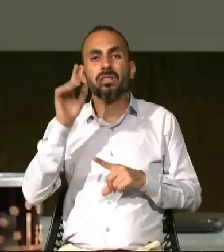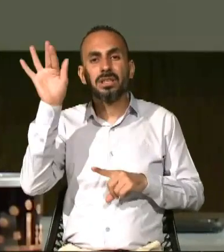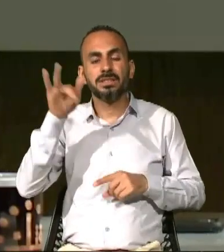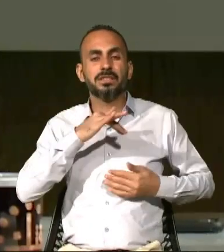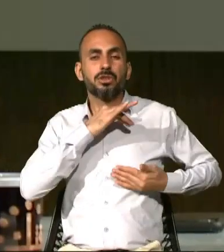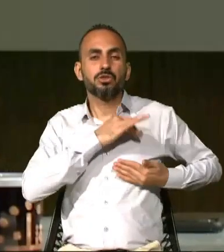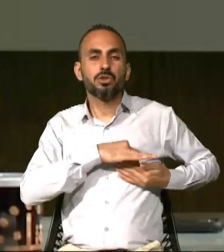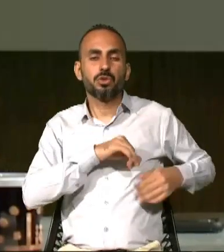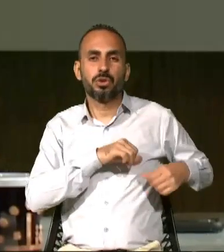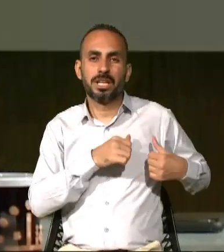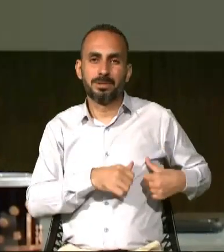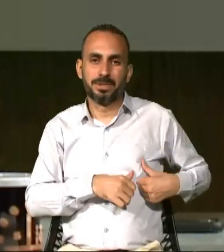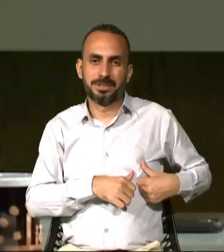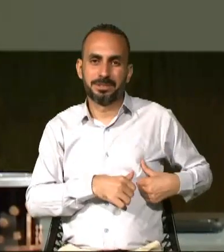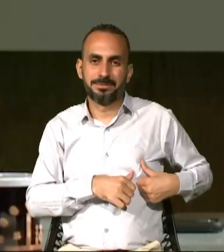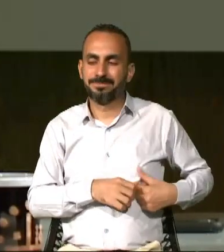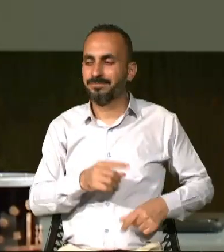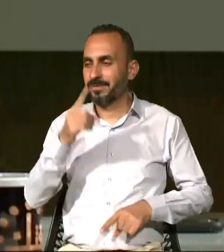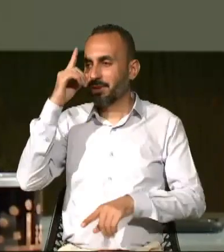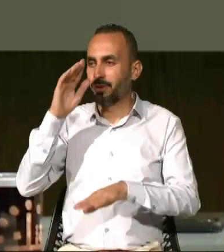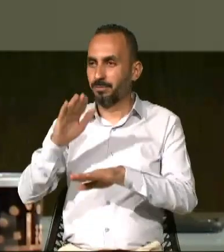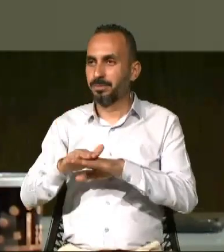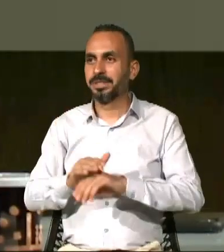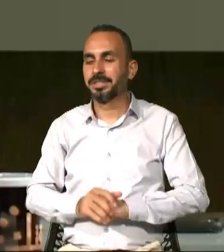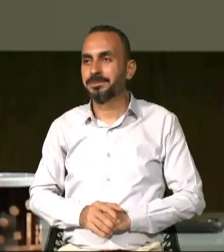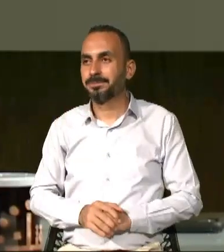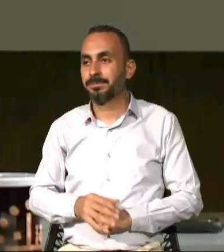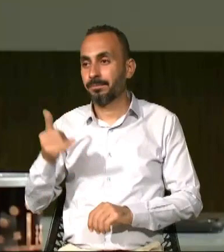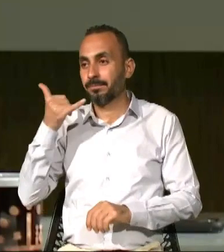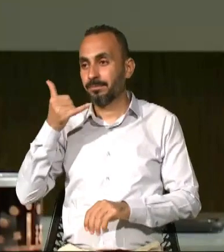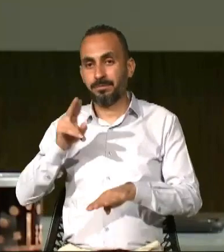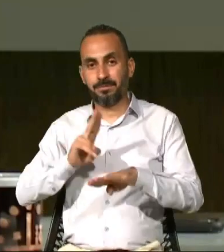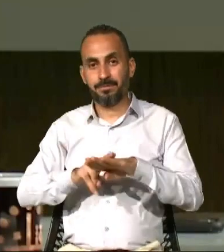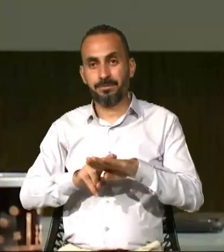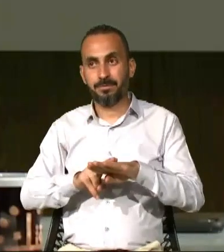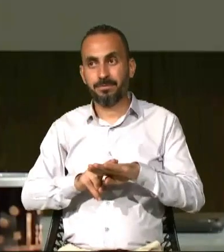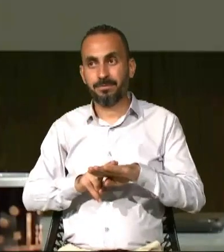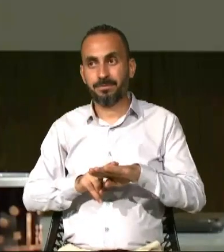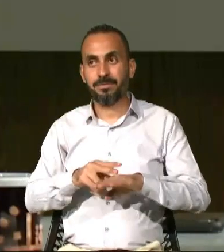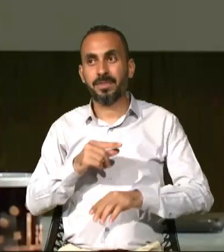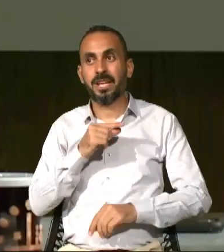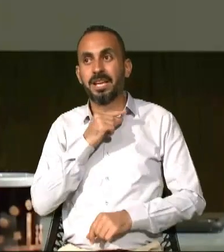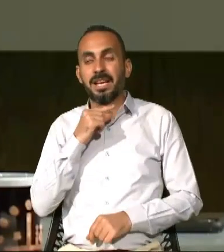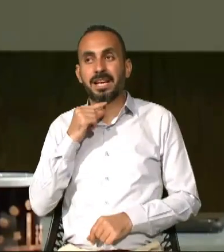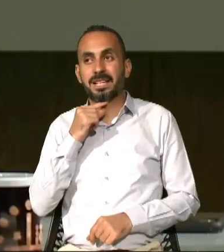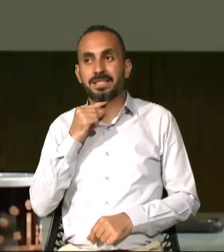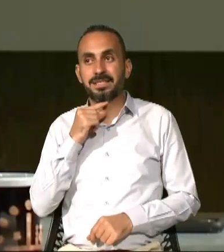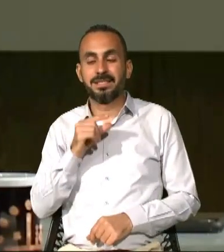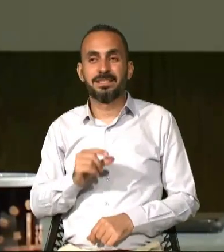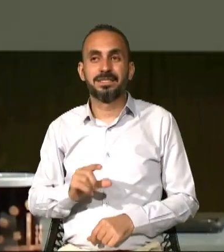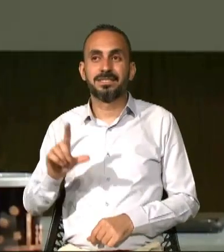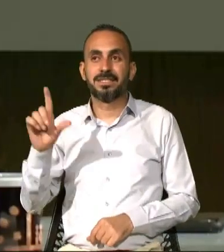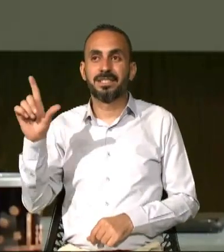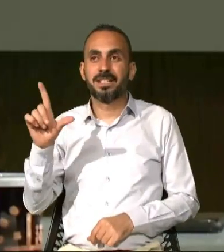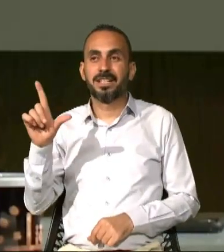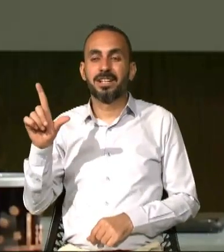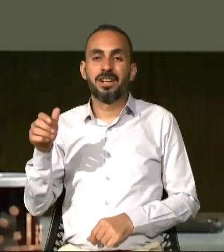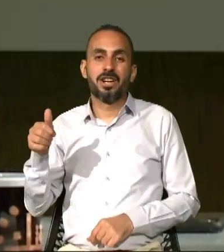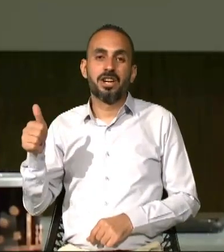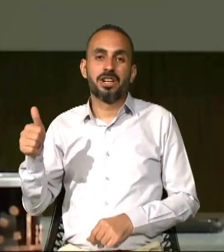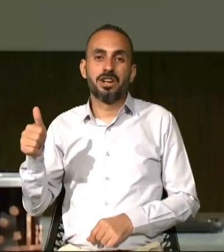مداخلتك الجميله. ربنا يباركك. شكرا. الو الاسيس رامي الفي. اتفضل يا اسيس.